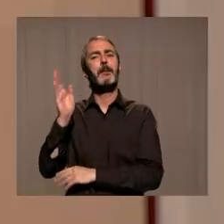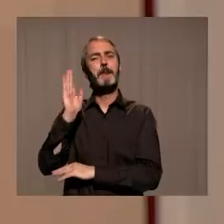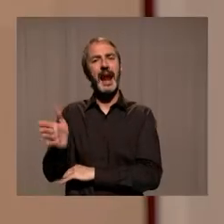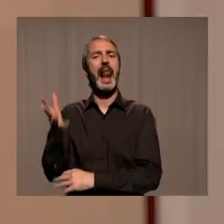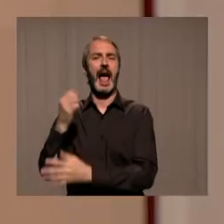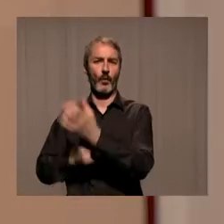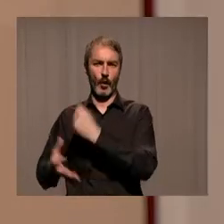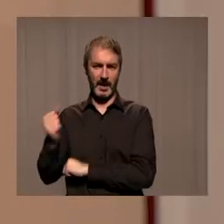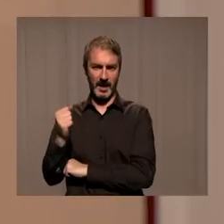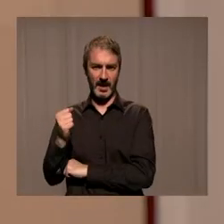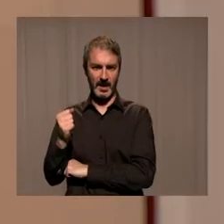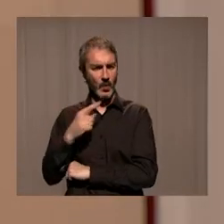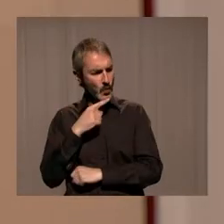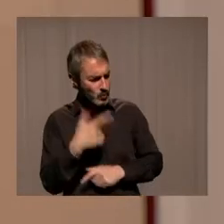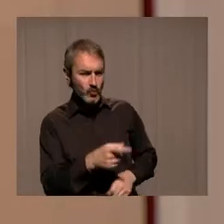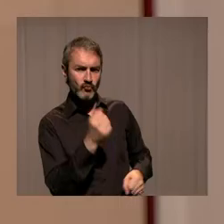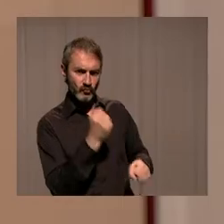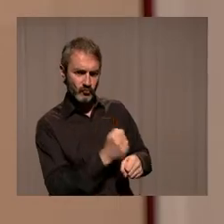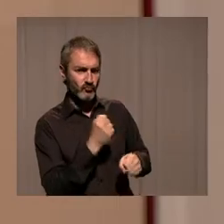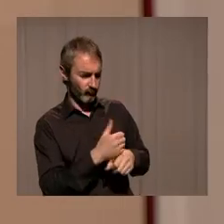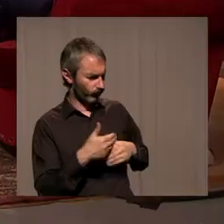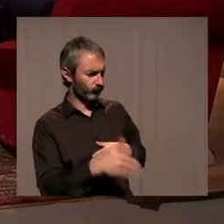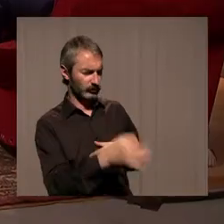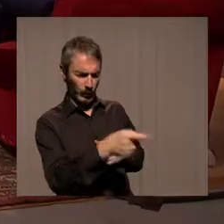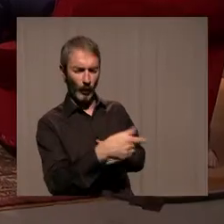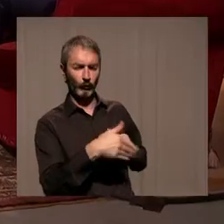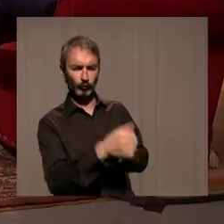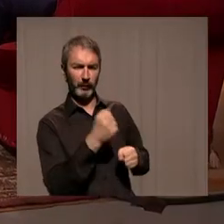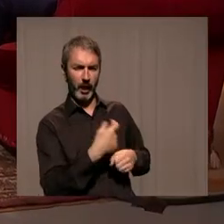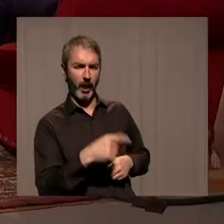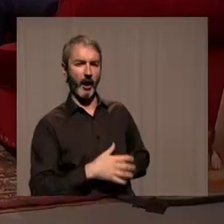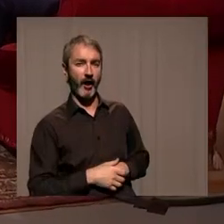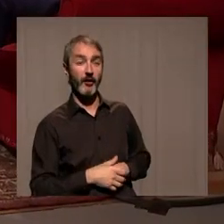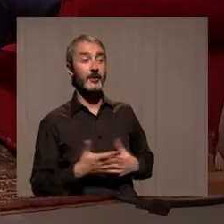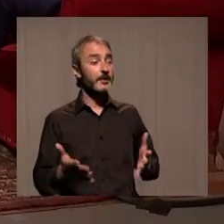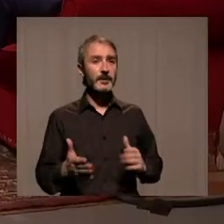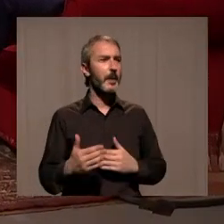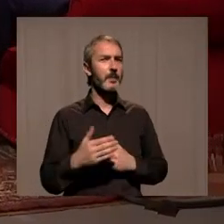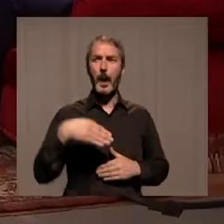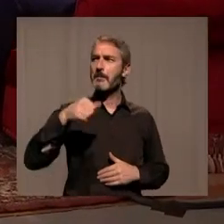econòmic? Sí. Déu-n'hi-do, tindràs feina. Esperem. Jo crec que sí. Doncs bé, Maria,